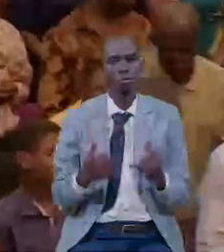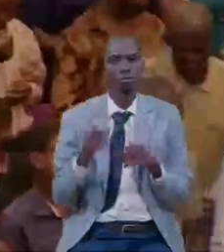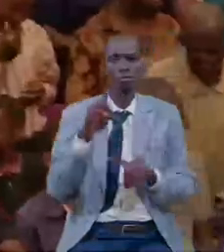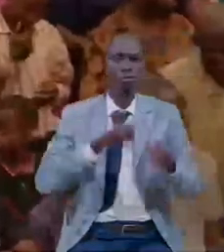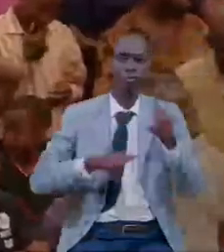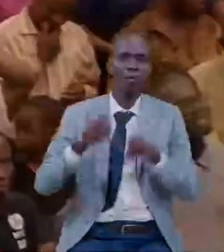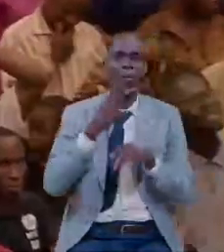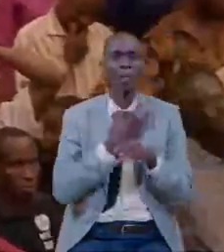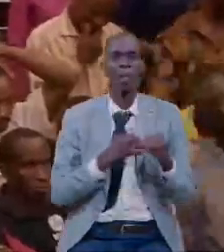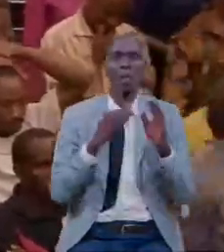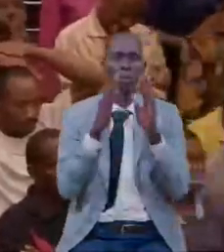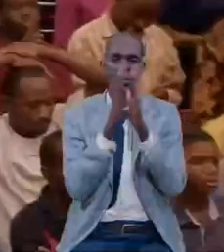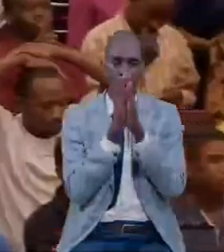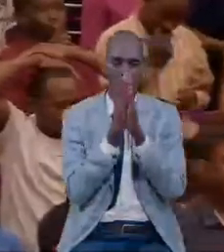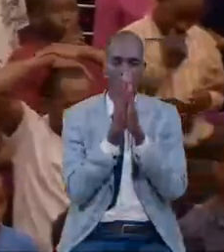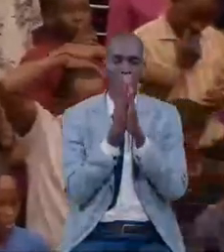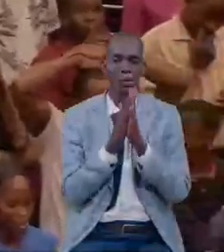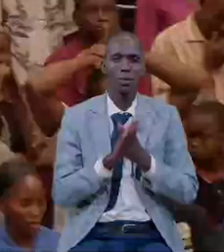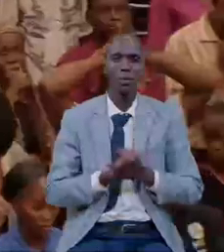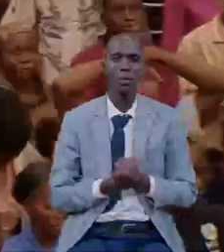bouche et parlez au Seigneur dans la prière.